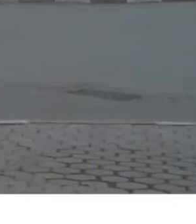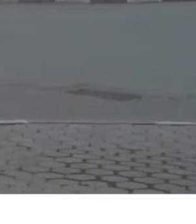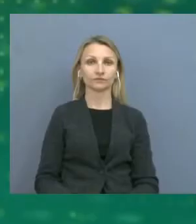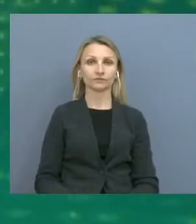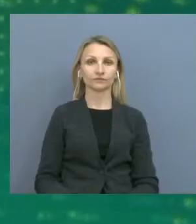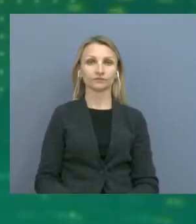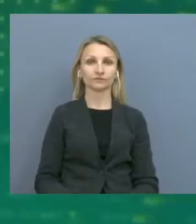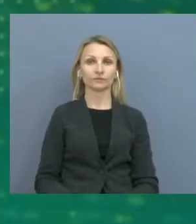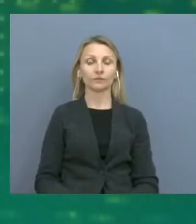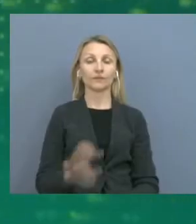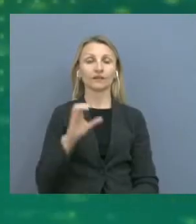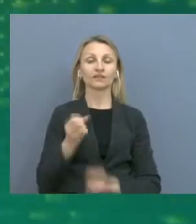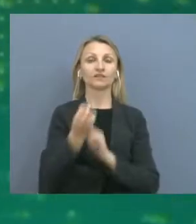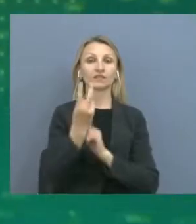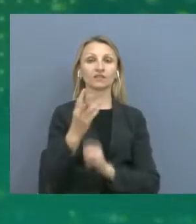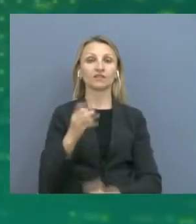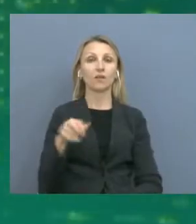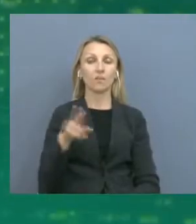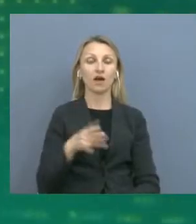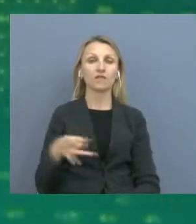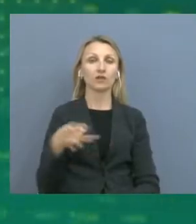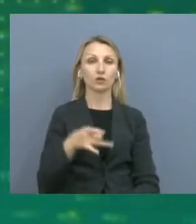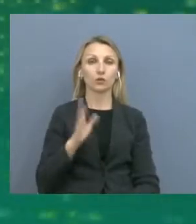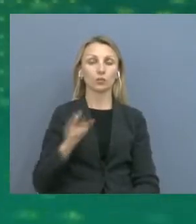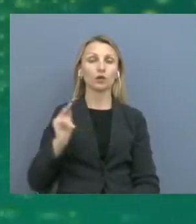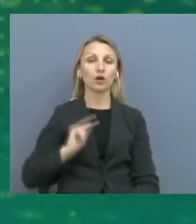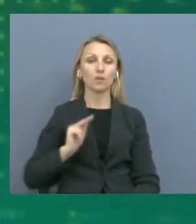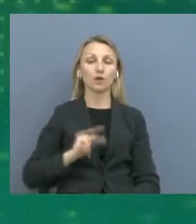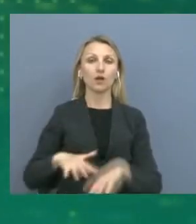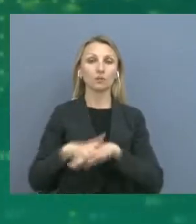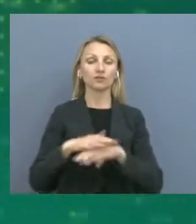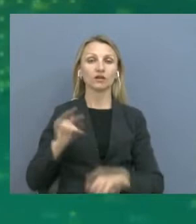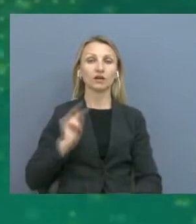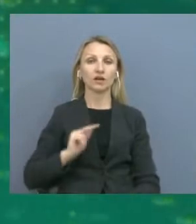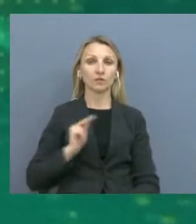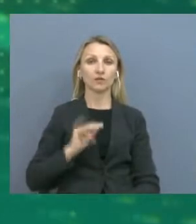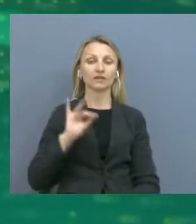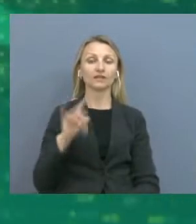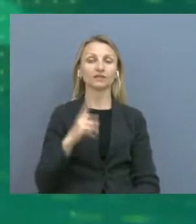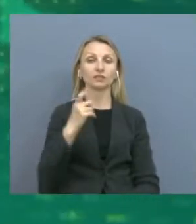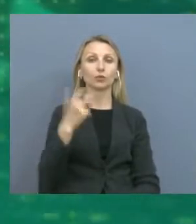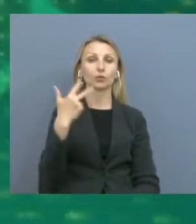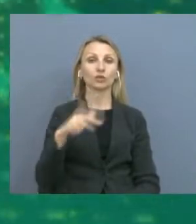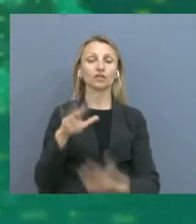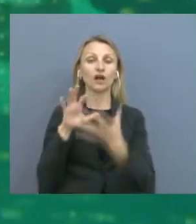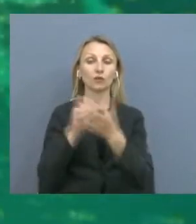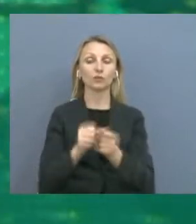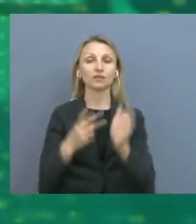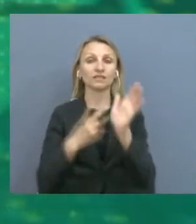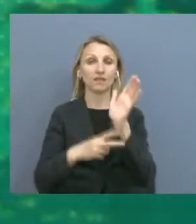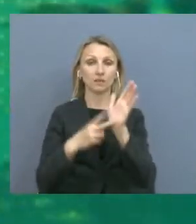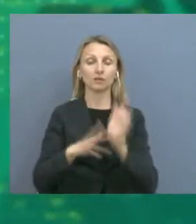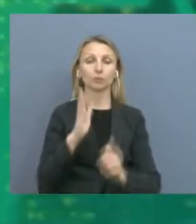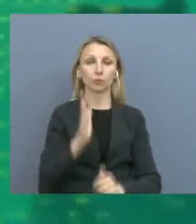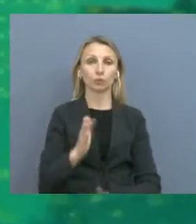Ахпарат. С 12 мая в регионе возобновится работа общественного транспорта. Из 130 автобусов 70 продолжит